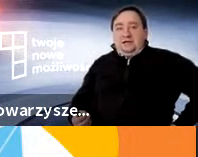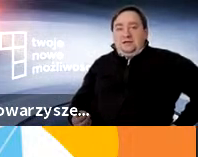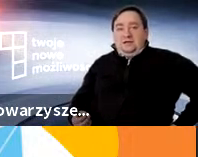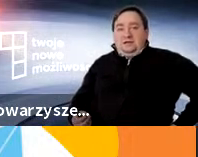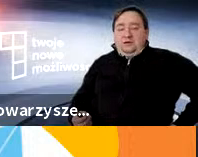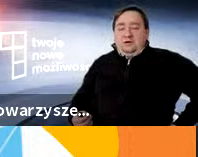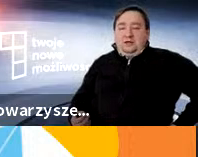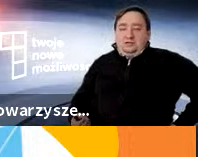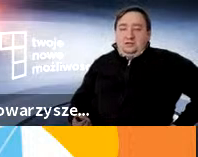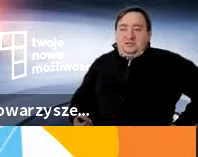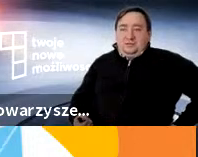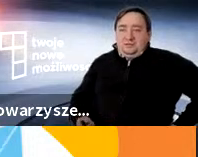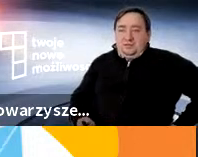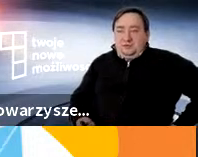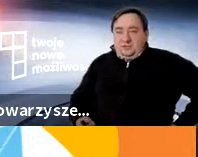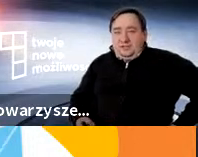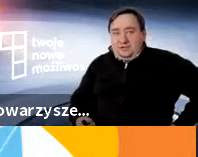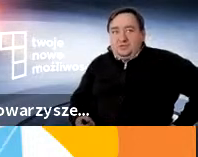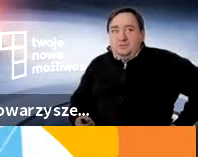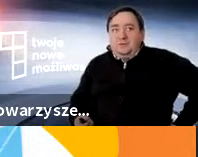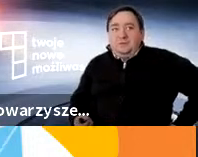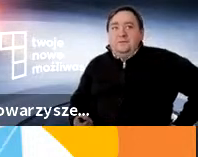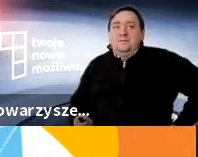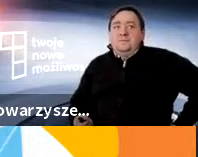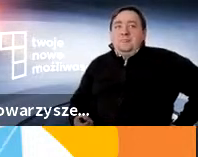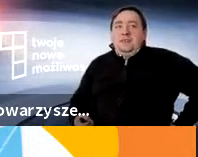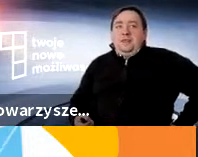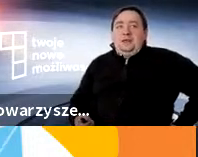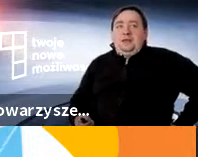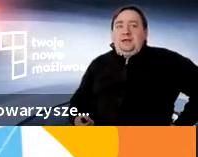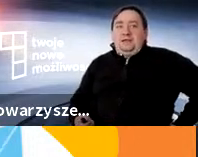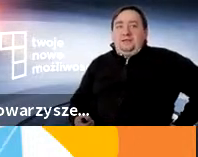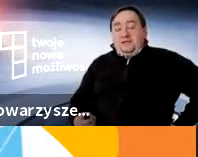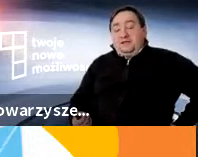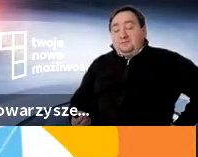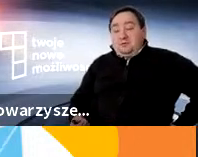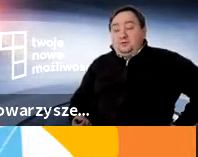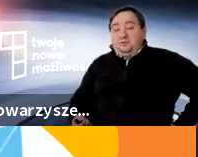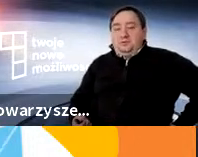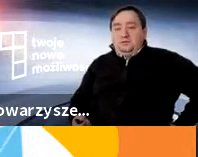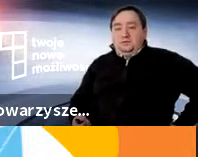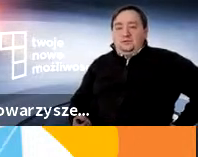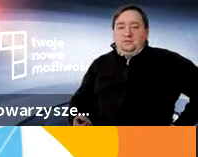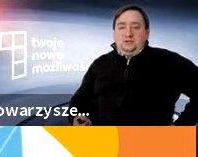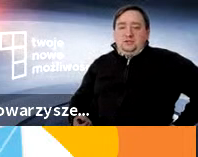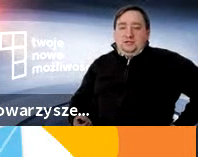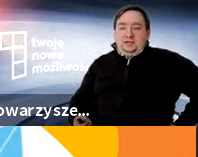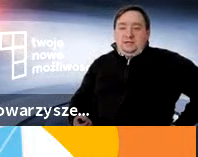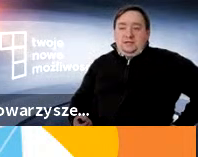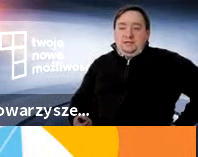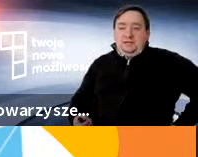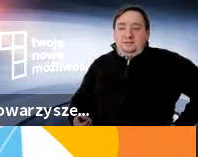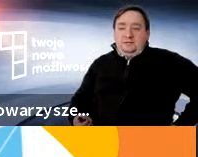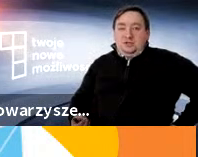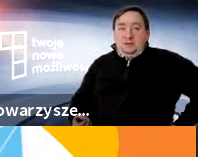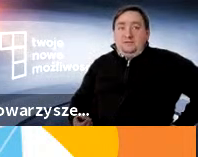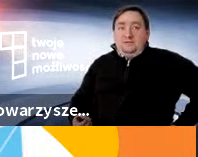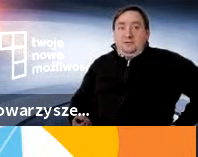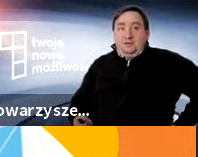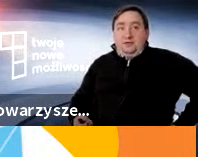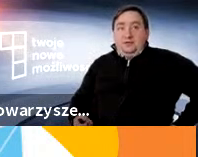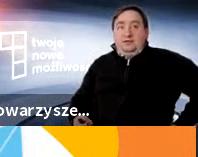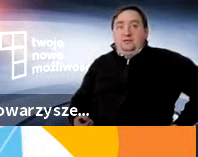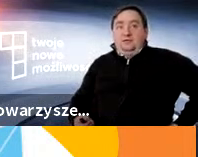kwestia ograniczonej samodzielności danej osoby. I w ten sposób zrodziła się